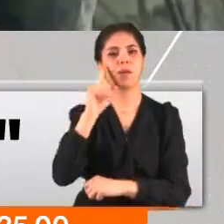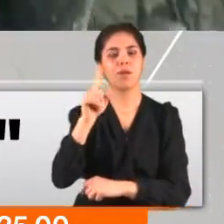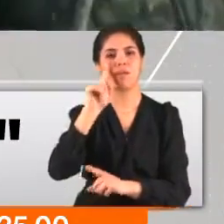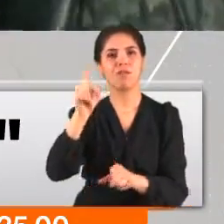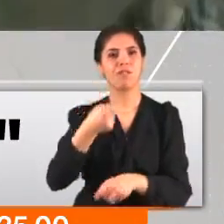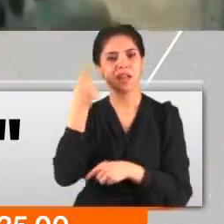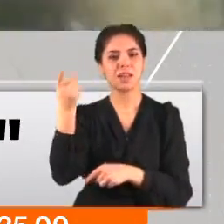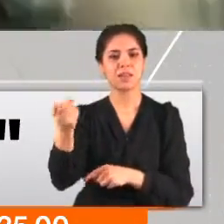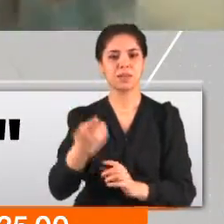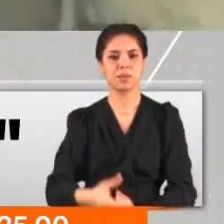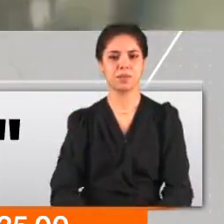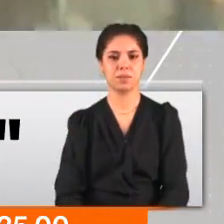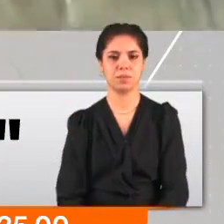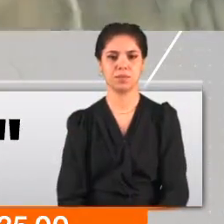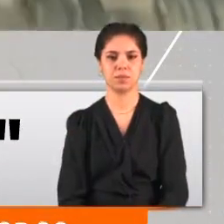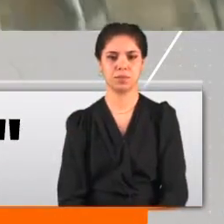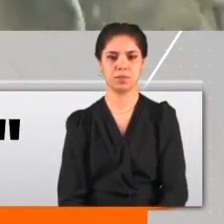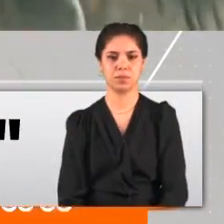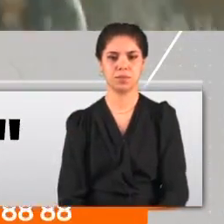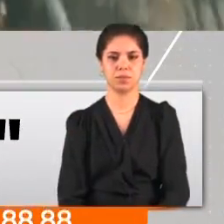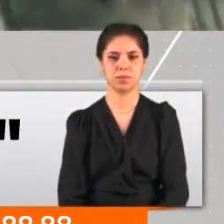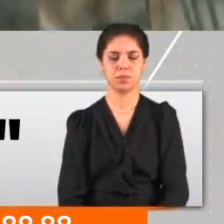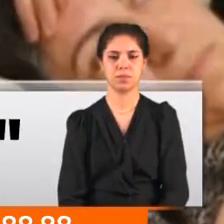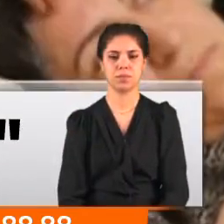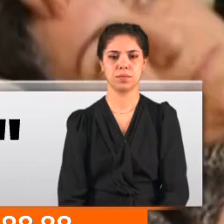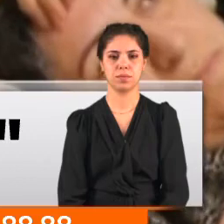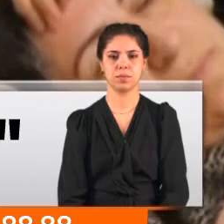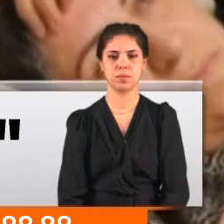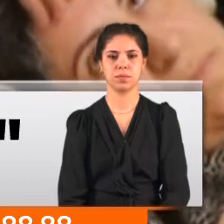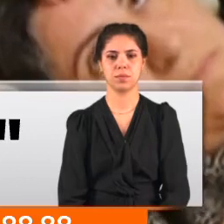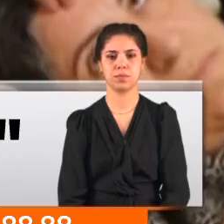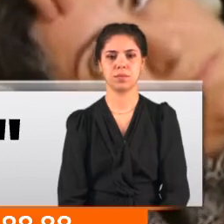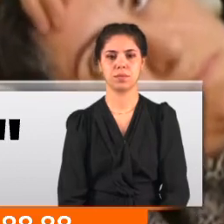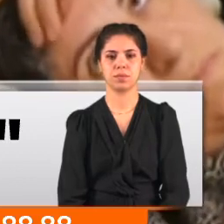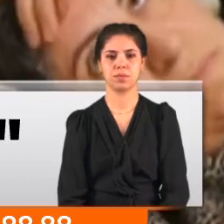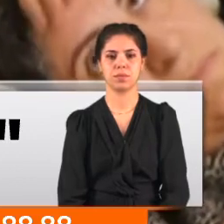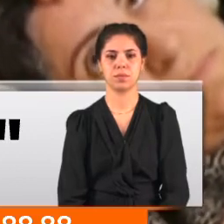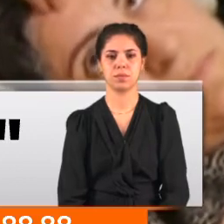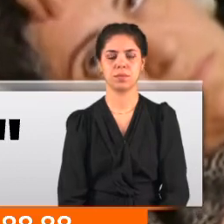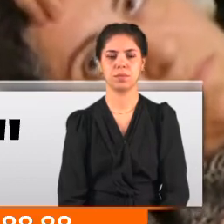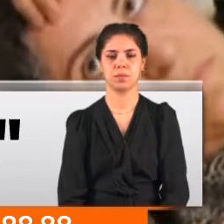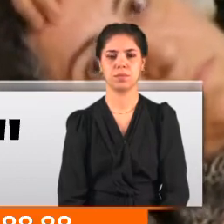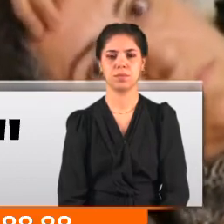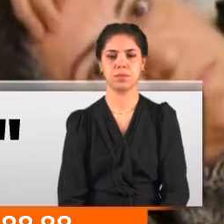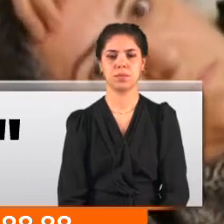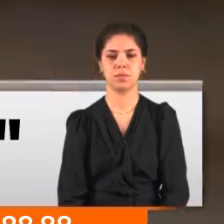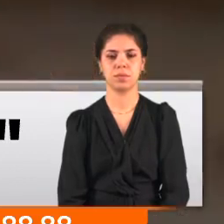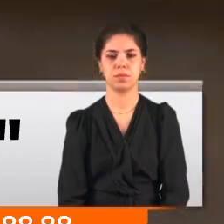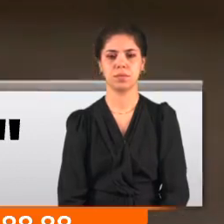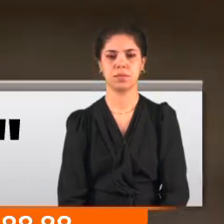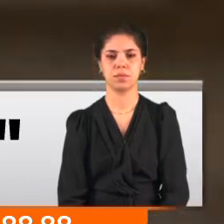Telefon ışığından benim hanım telefonunu çıkardı. Telefonun ışığını açtı. Önümüzdeki molozları yavaş yavaş temizlemeye